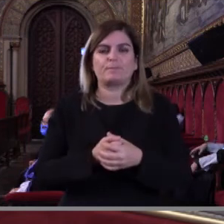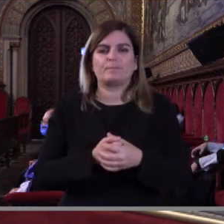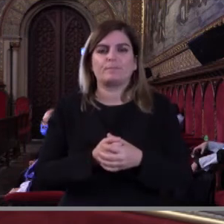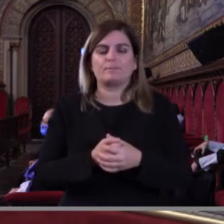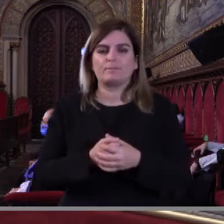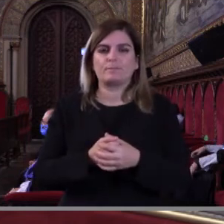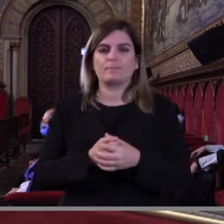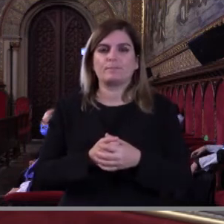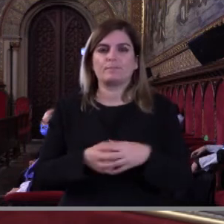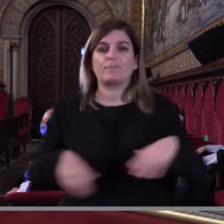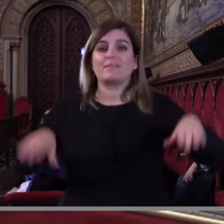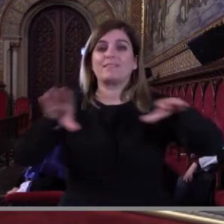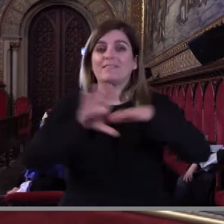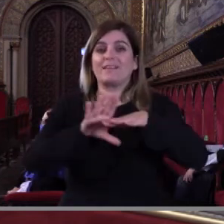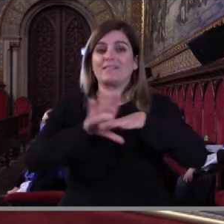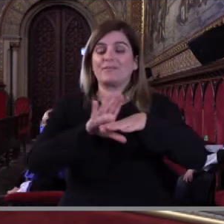doncs, dimarts